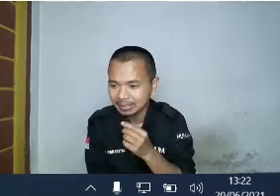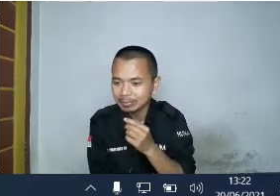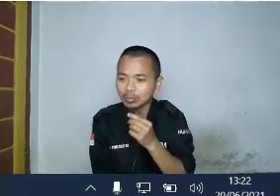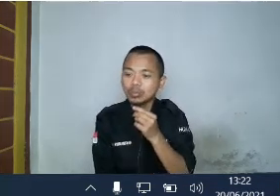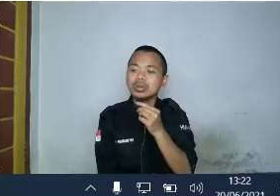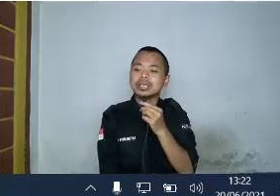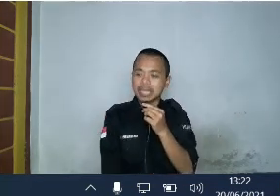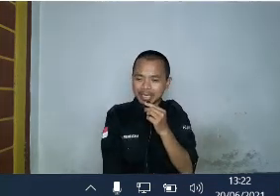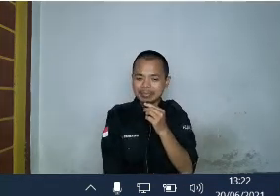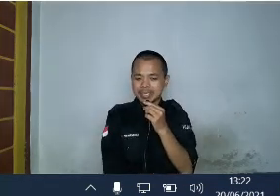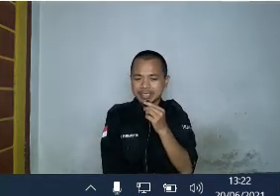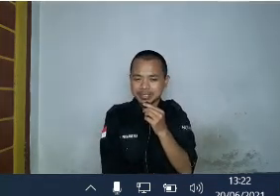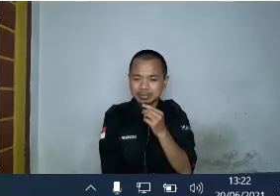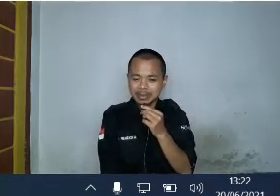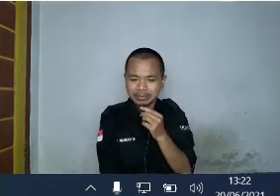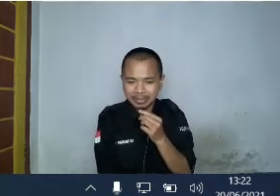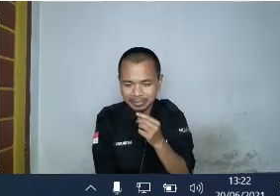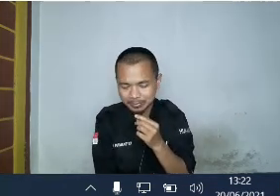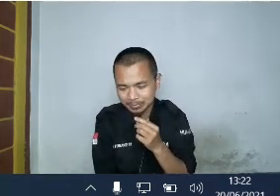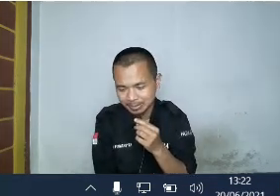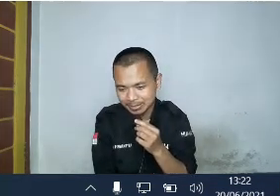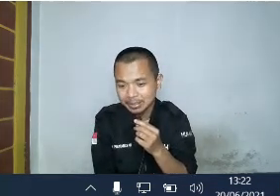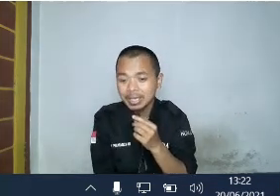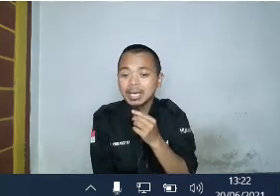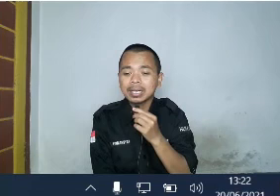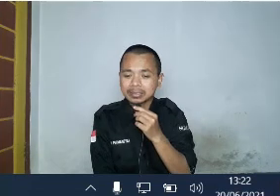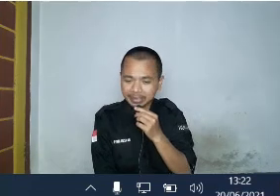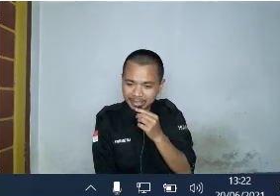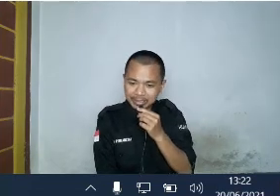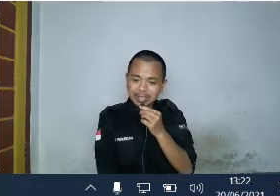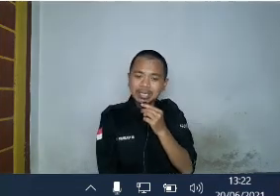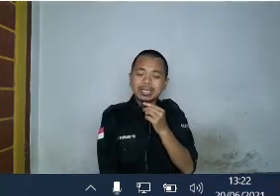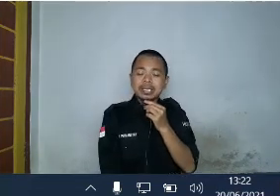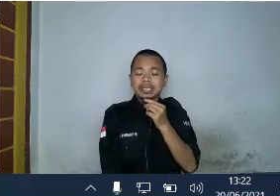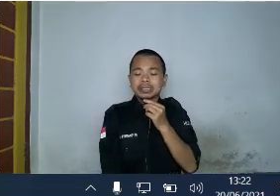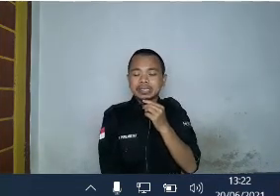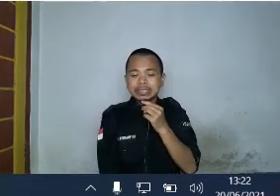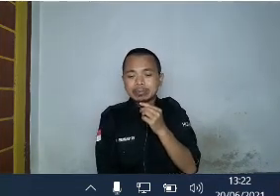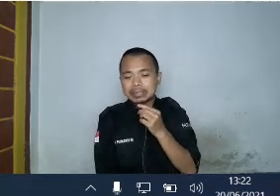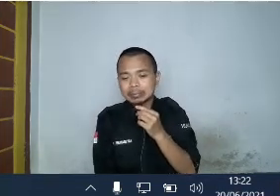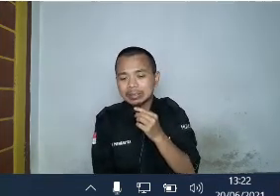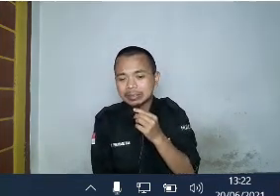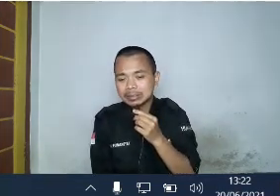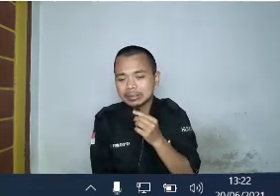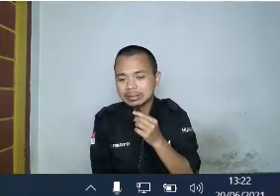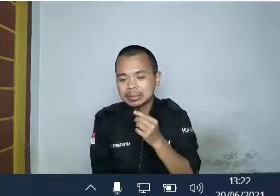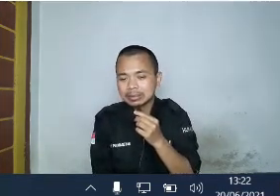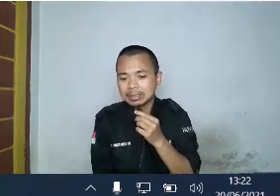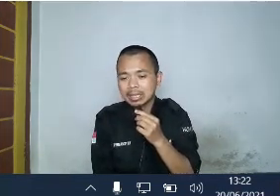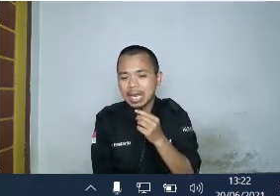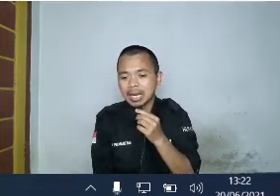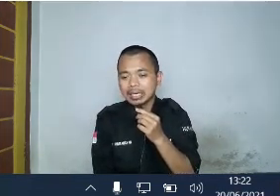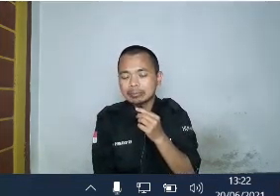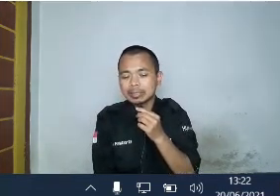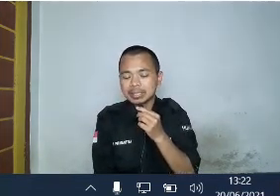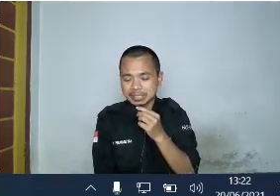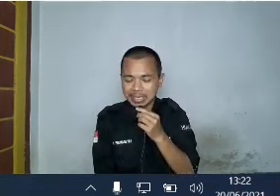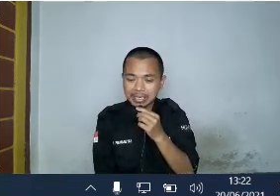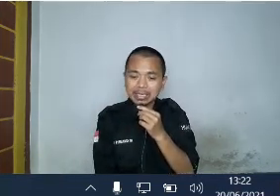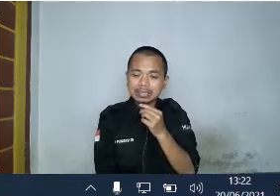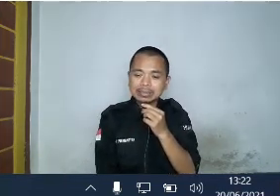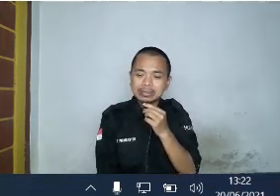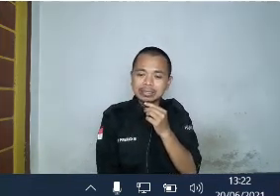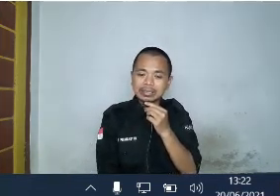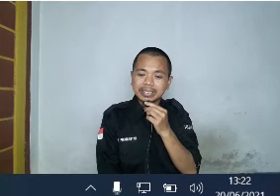menyelesaikan dan mengunggah bju matakuliah sebelumnya artinya adalah ketika temen-temen akan